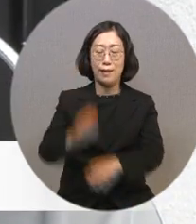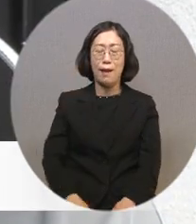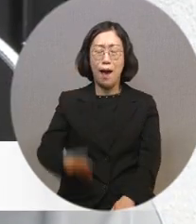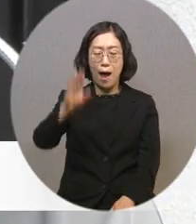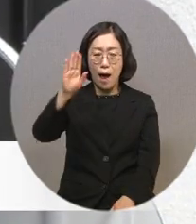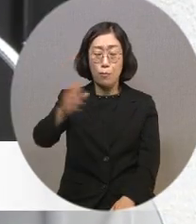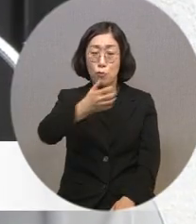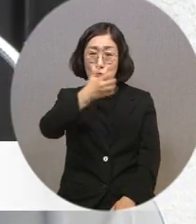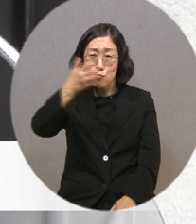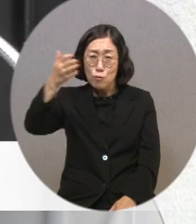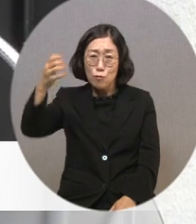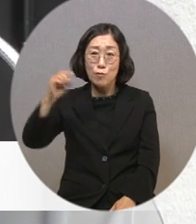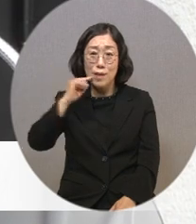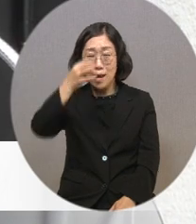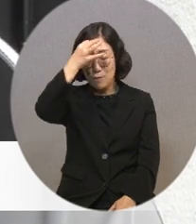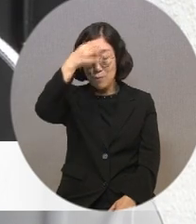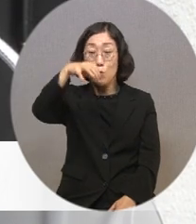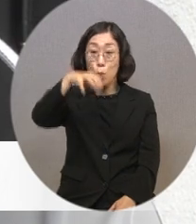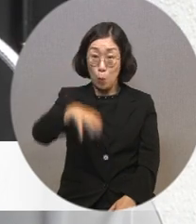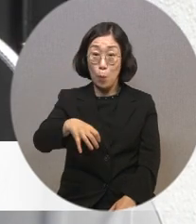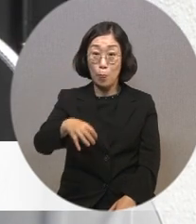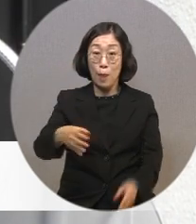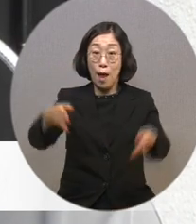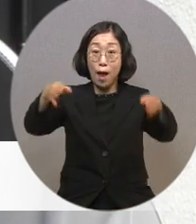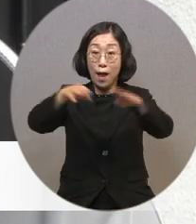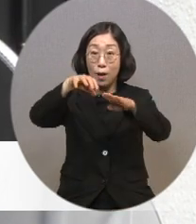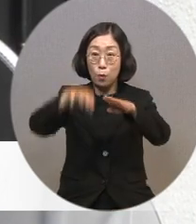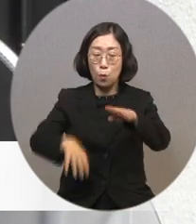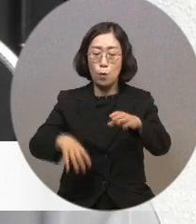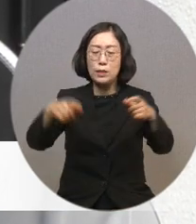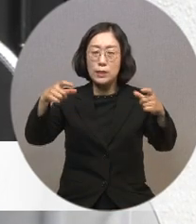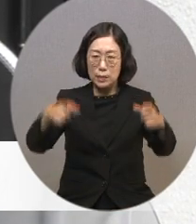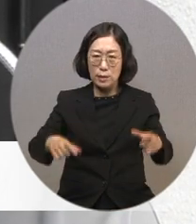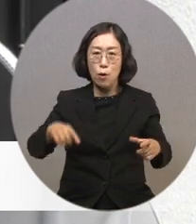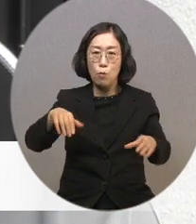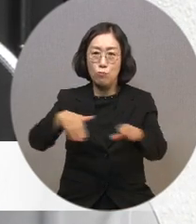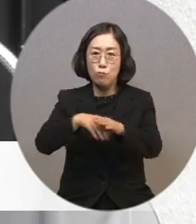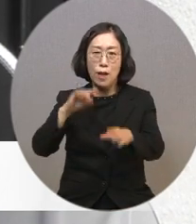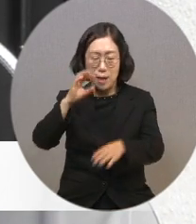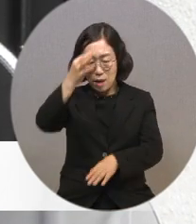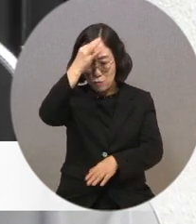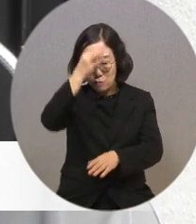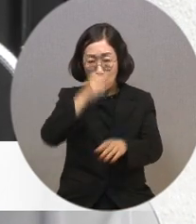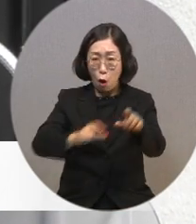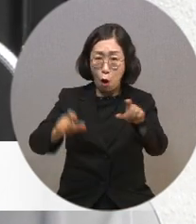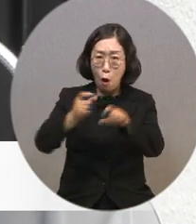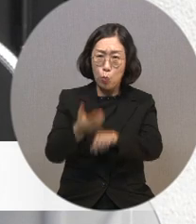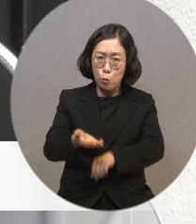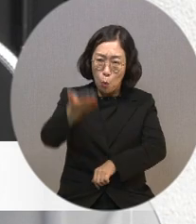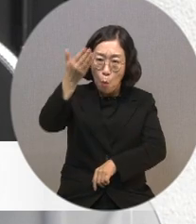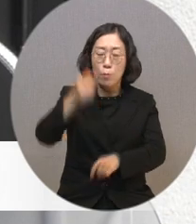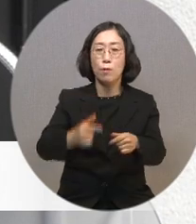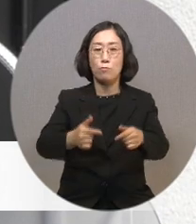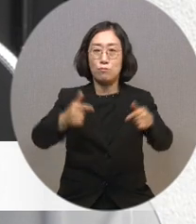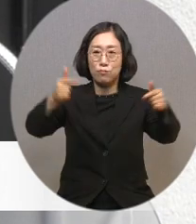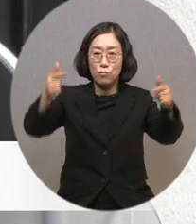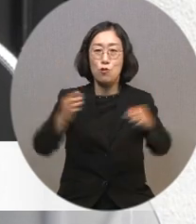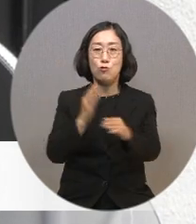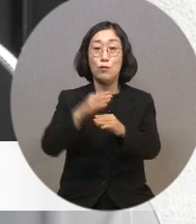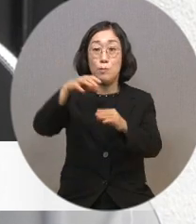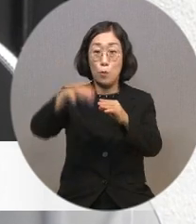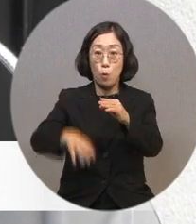앞으로 꿈꾸는 예술터가 지역 문화예술의 가치를 높이고 일상에서 문화예술이 꽃피우는 거점